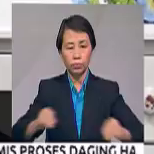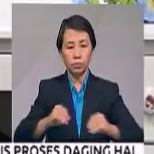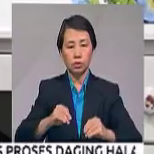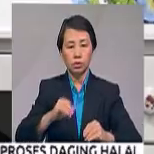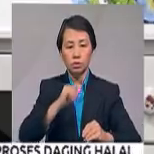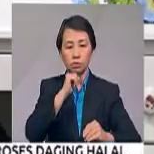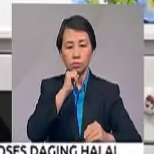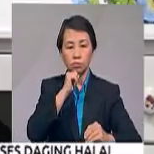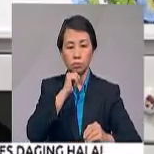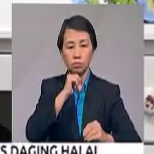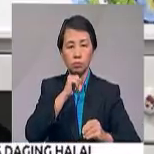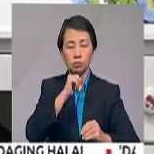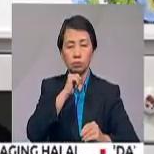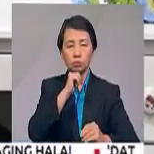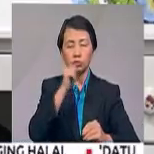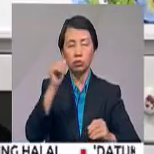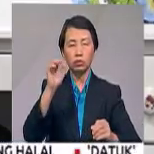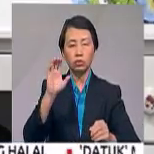kekurangan